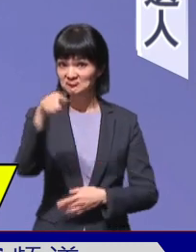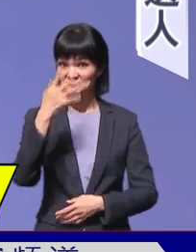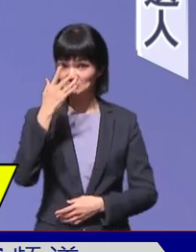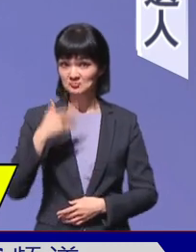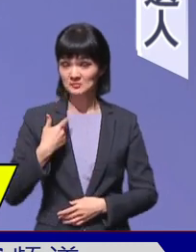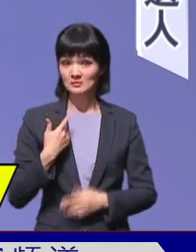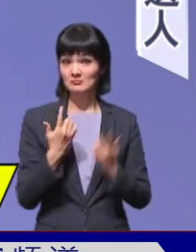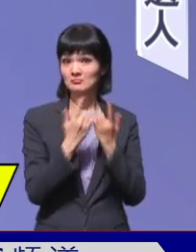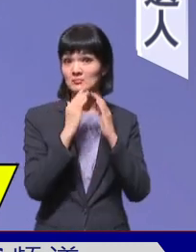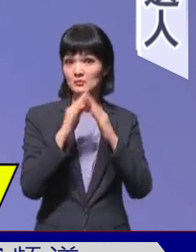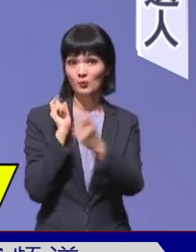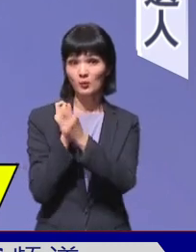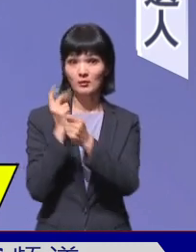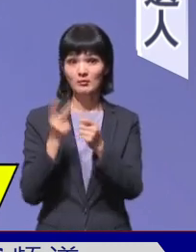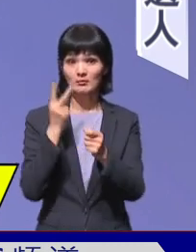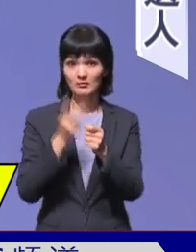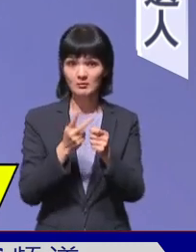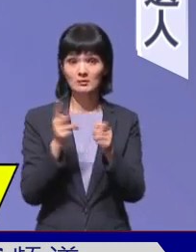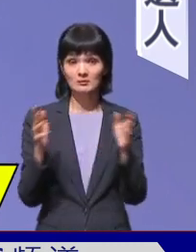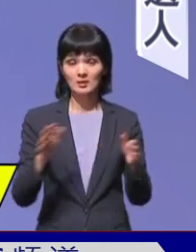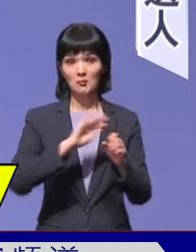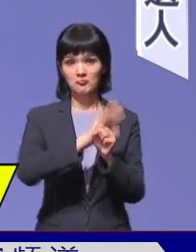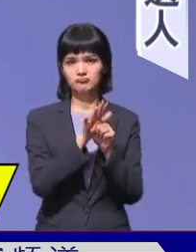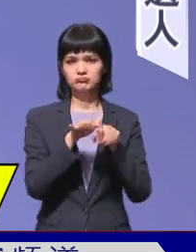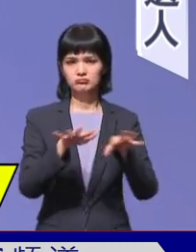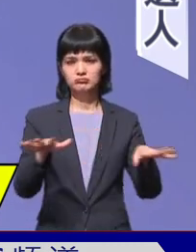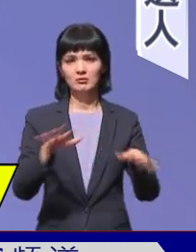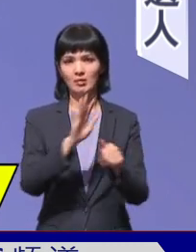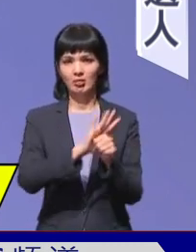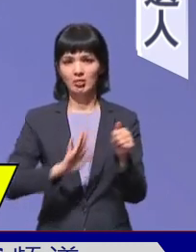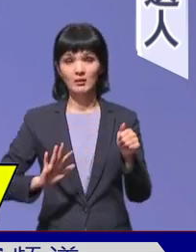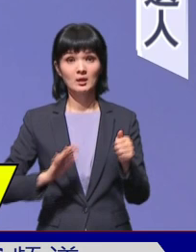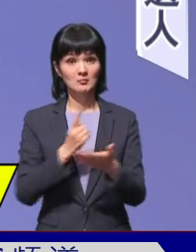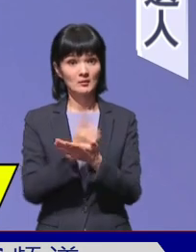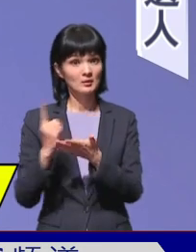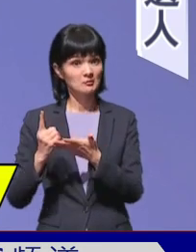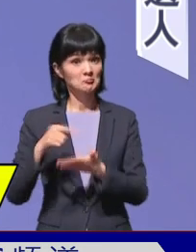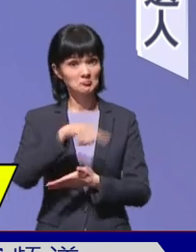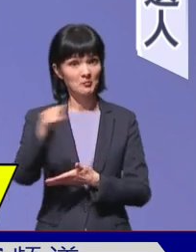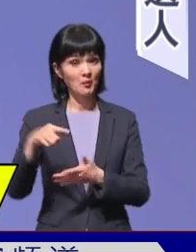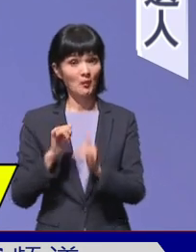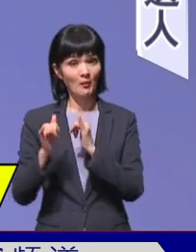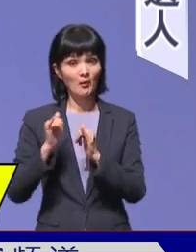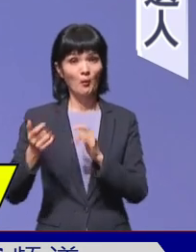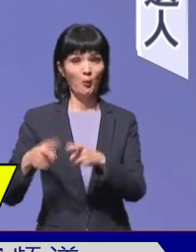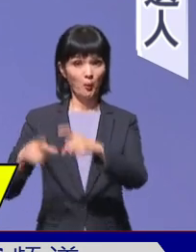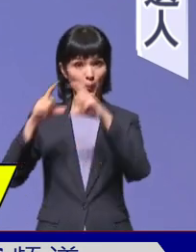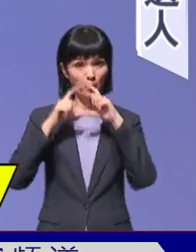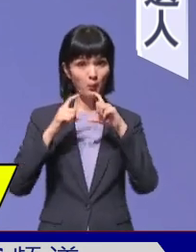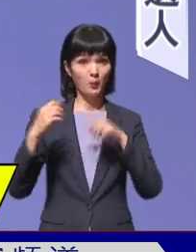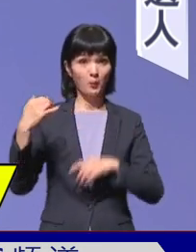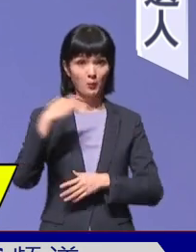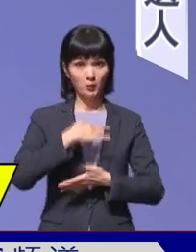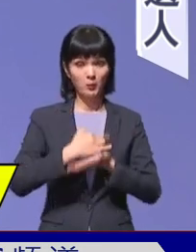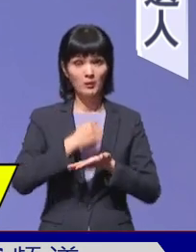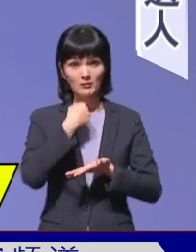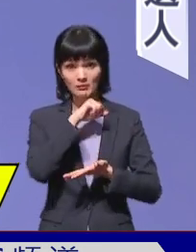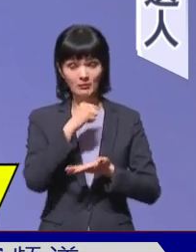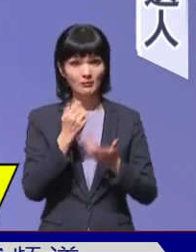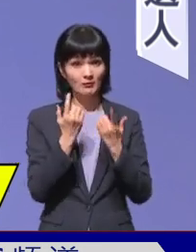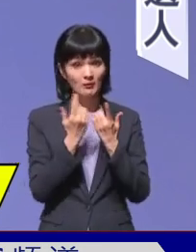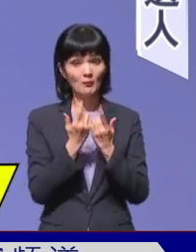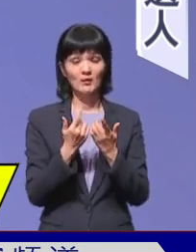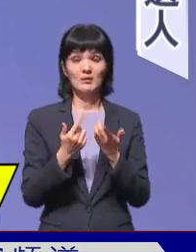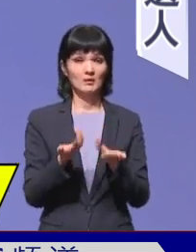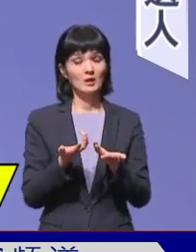道，台北市在这两年拜防疫所赐，所有的国人他可能回来因为要隔离，所以有除籍的人数就高